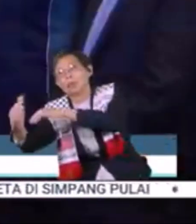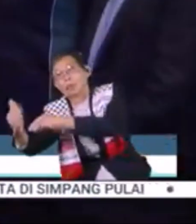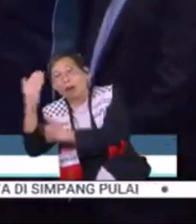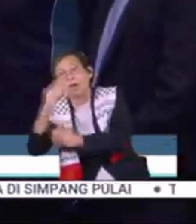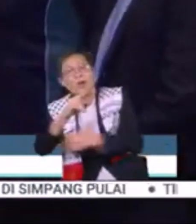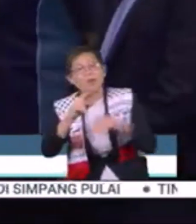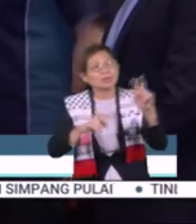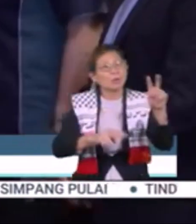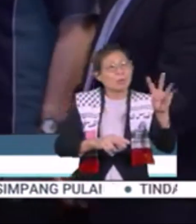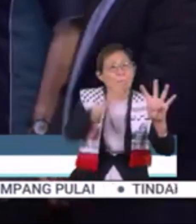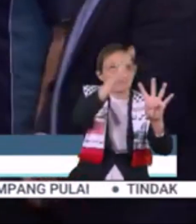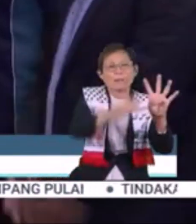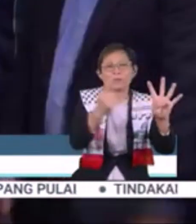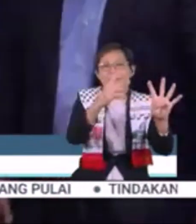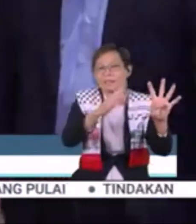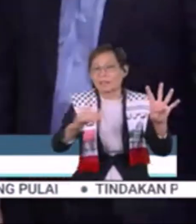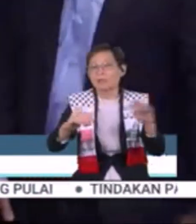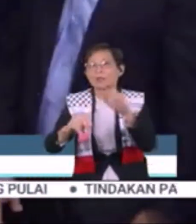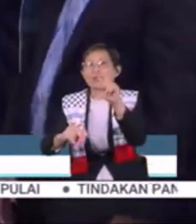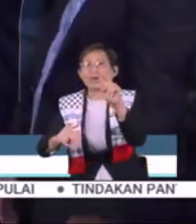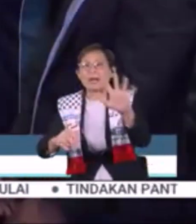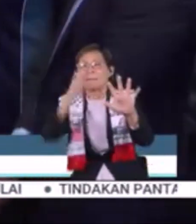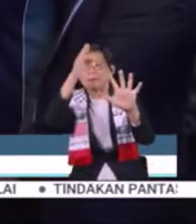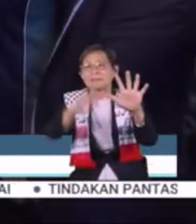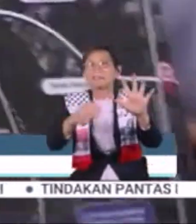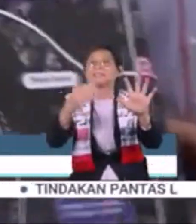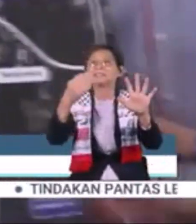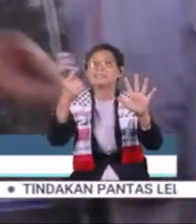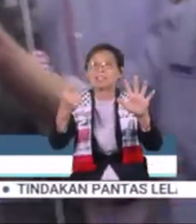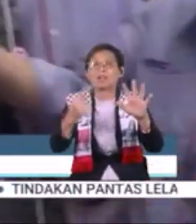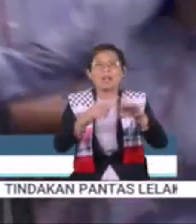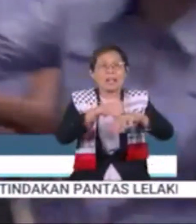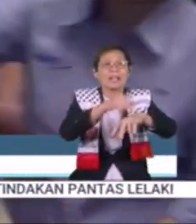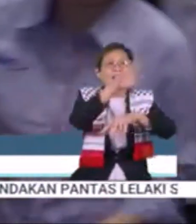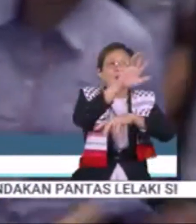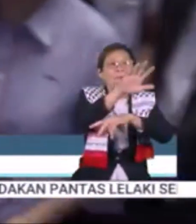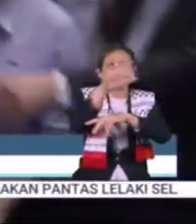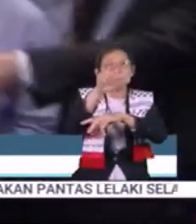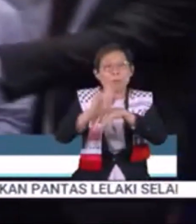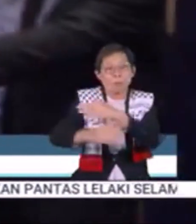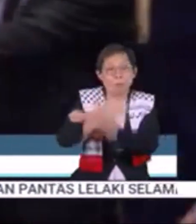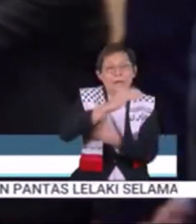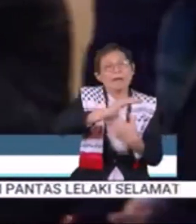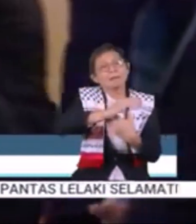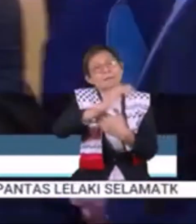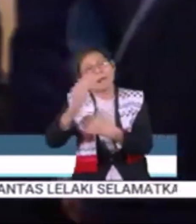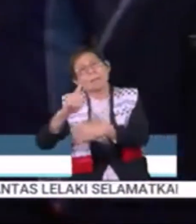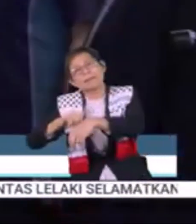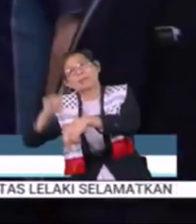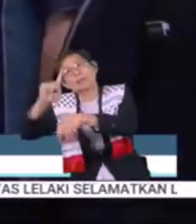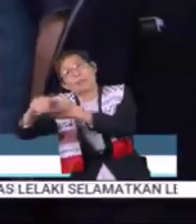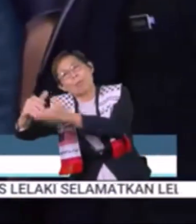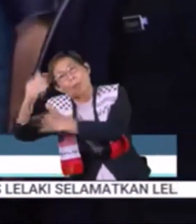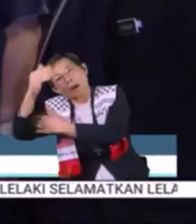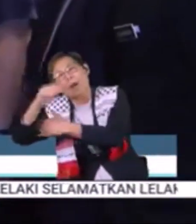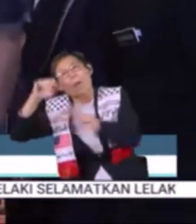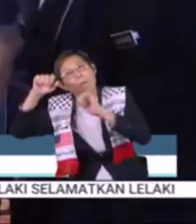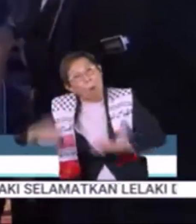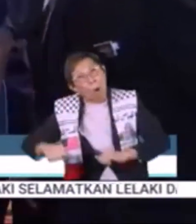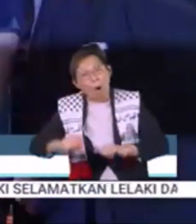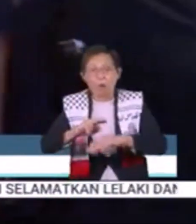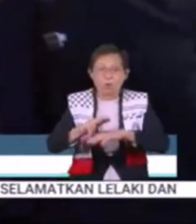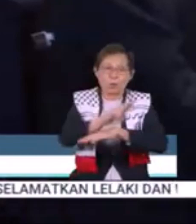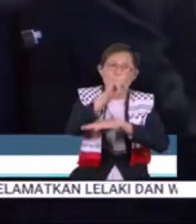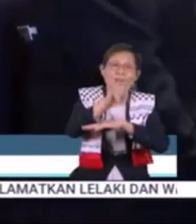24 Januari dan pada 25 Januari dari pukul 5:30 pagi hingga 1 pagi keesokannya usaha itu harap dapat meningkatkan